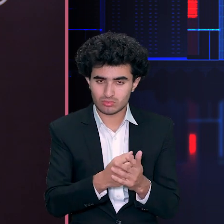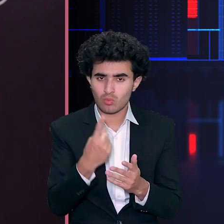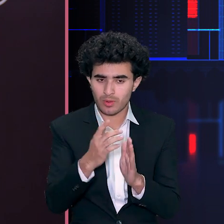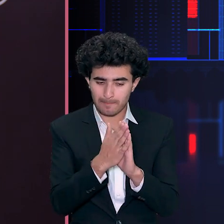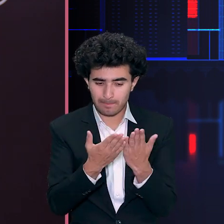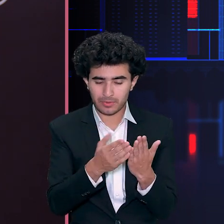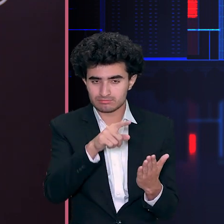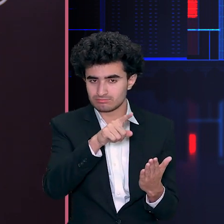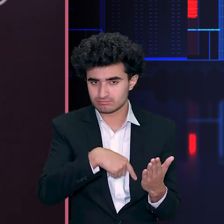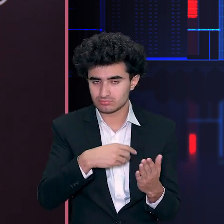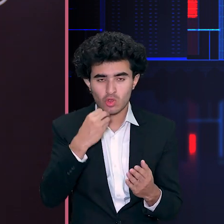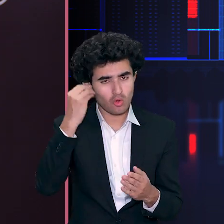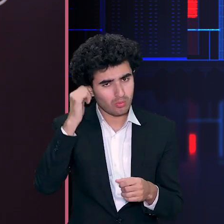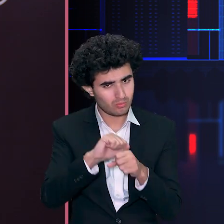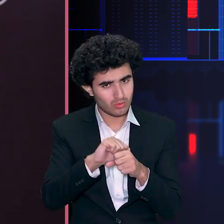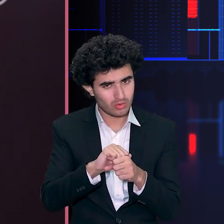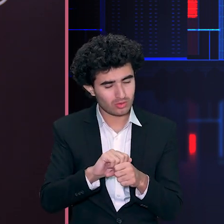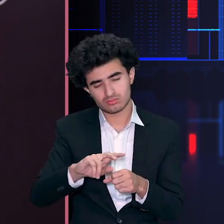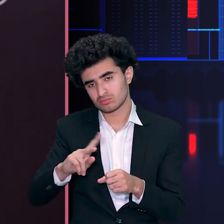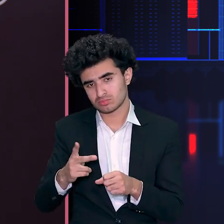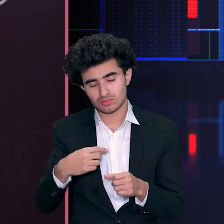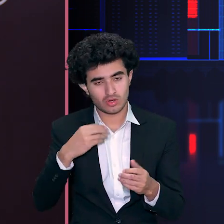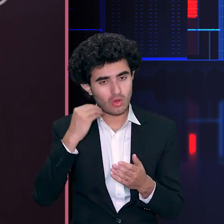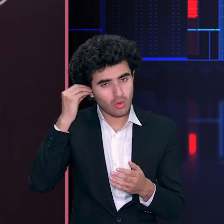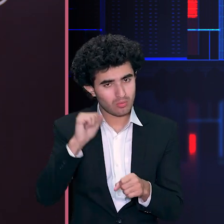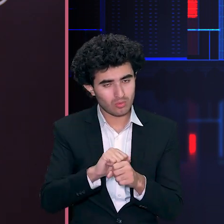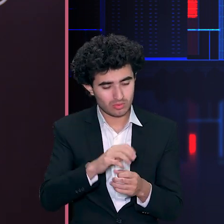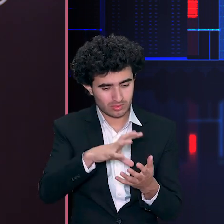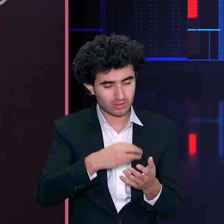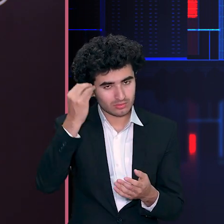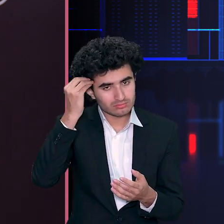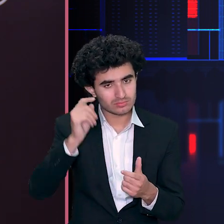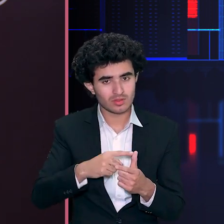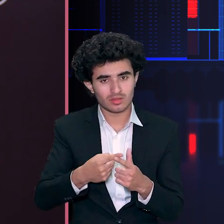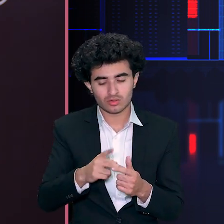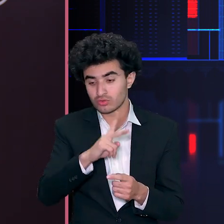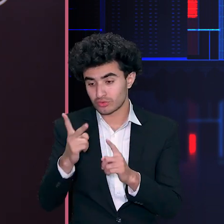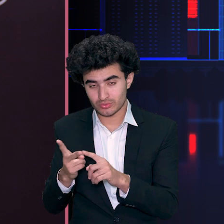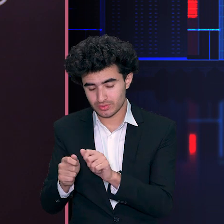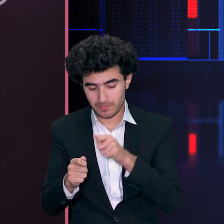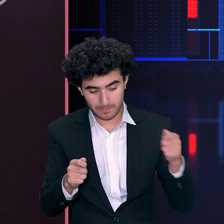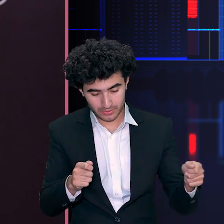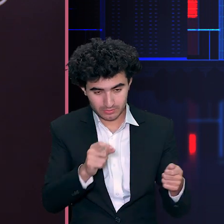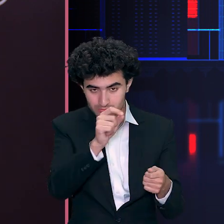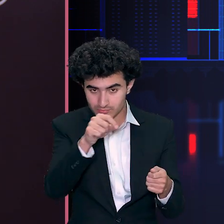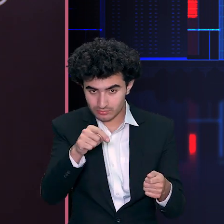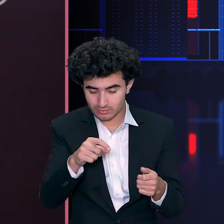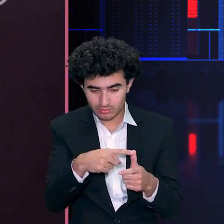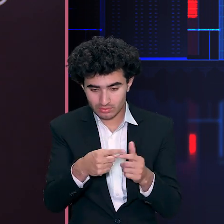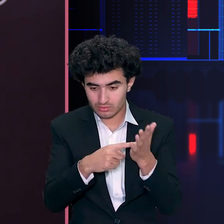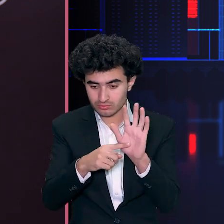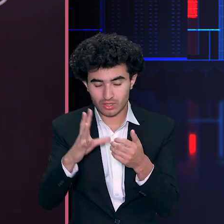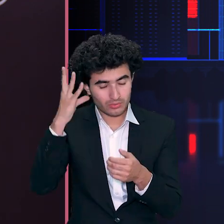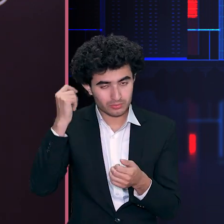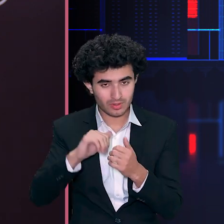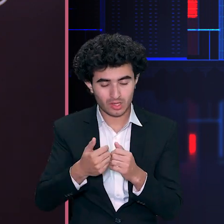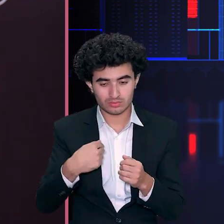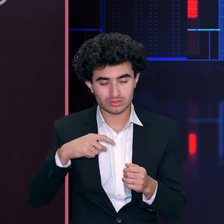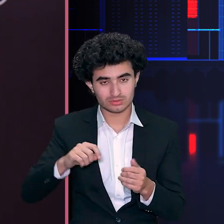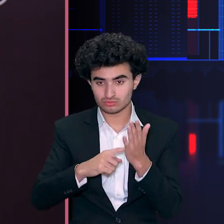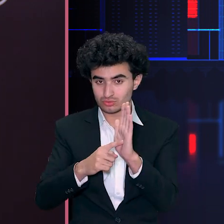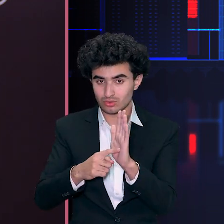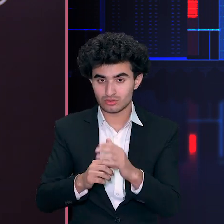میں نے دکھانا بھی ہے، اور اس میں کوئی ڈرائنگ کرتا تھا. خیر ٹیچرز دیکھتے تھے اور وہ ہنس پڑھتے تھے کہ اچھا اس نے کیا ہے.